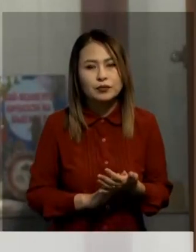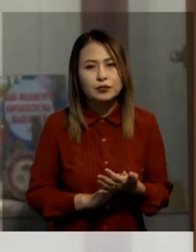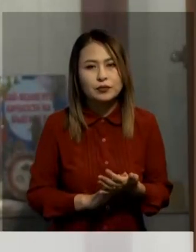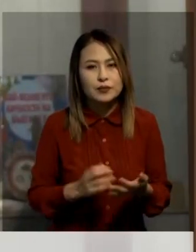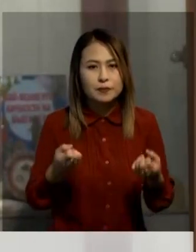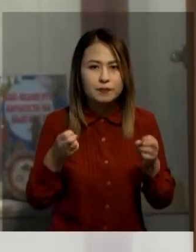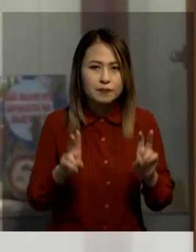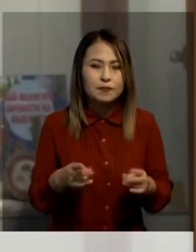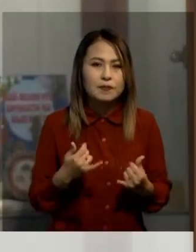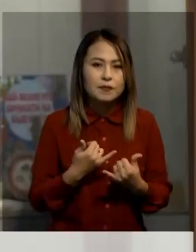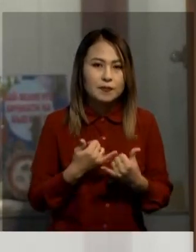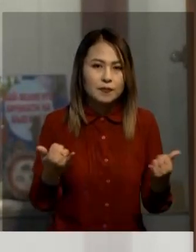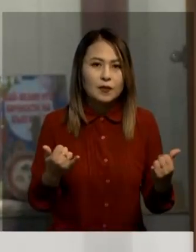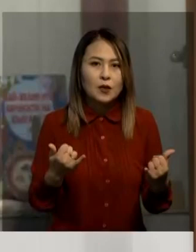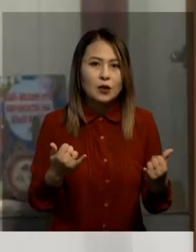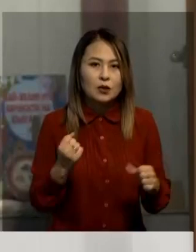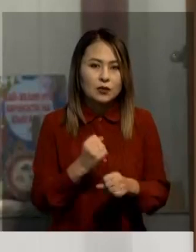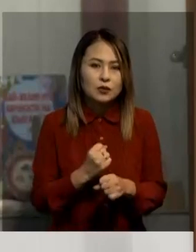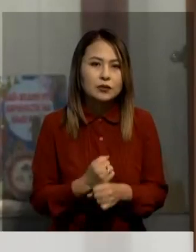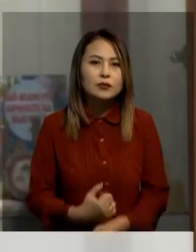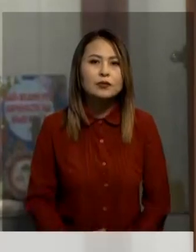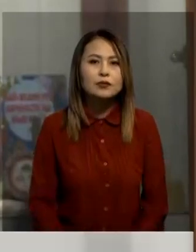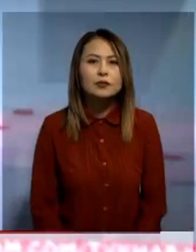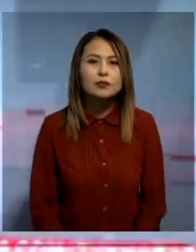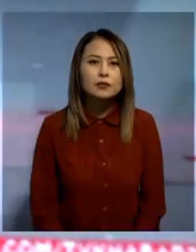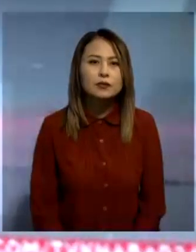арнайы осындай мамандандырылған пул жасау.